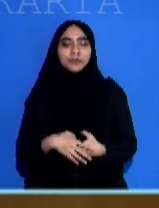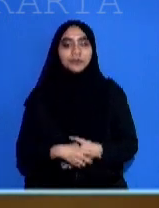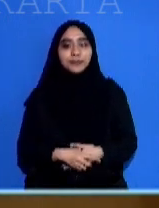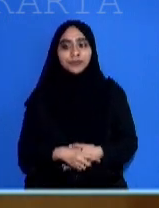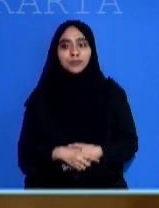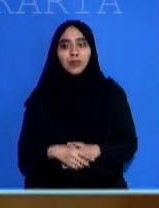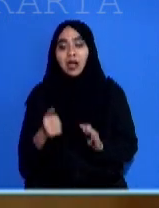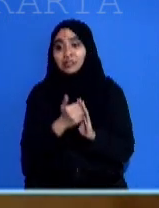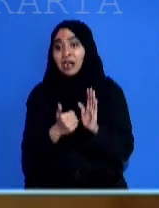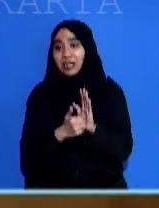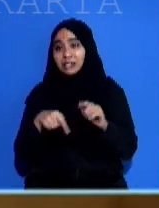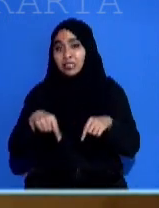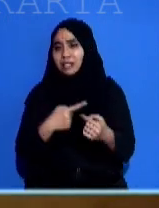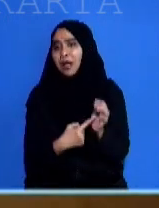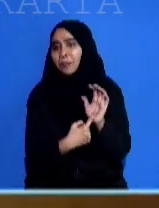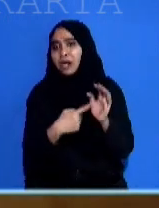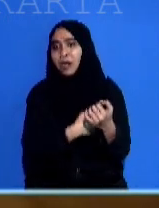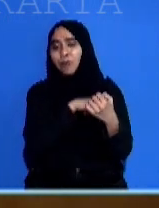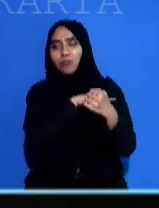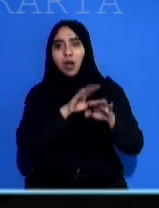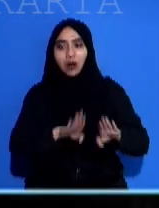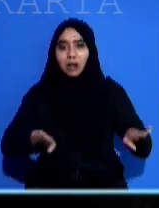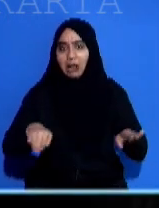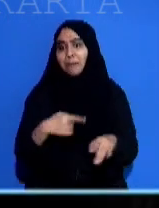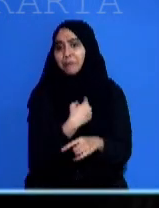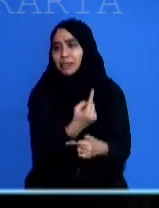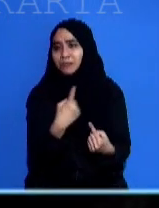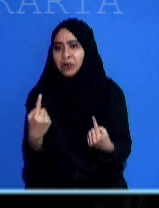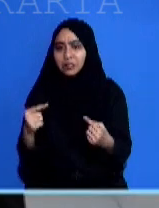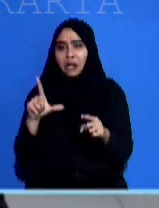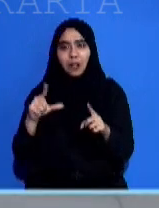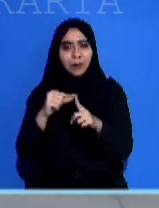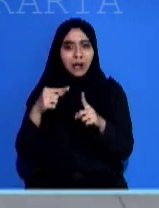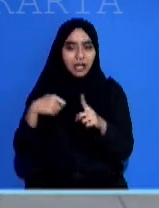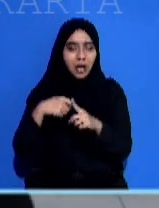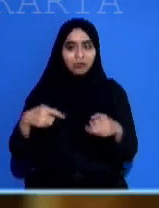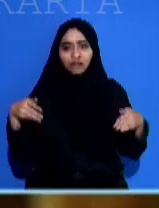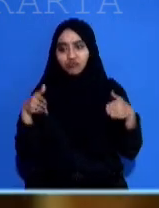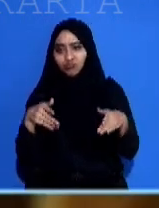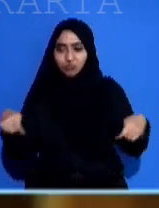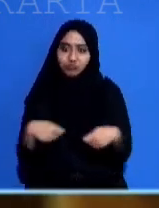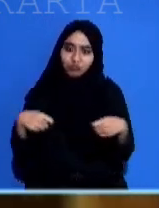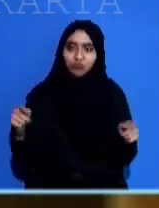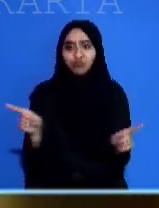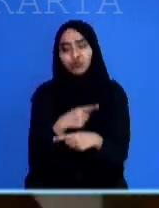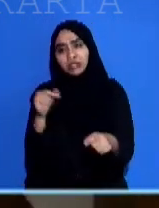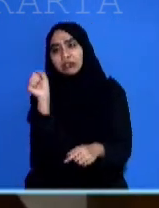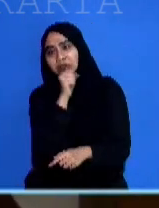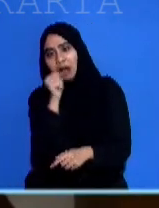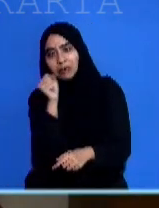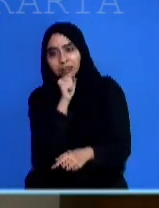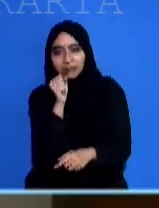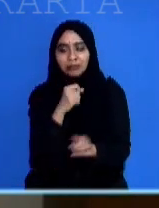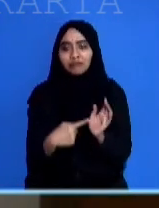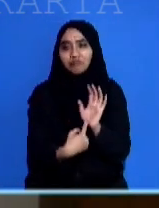ditampilkan kemampuan para siswa masing-masing LKP diantaranya di bidang kuliner musik dan vokal serta perhagaan busana